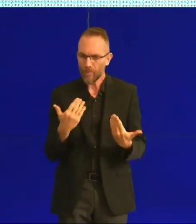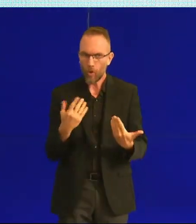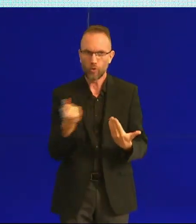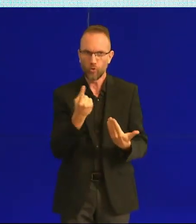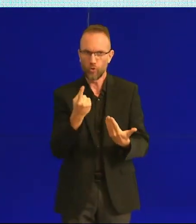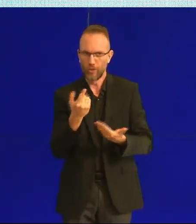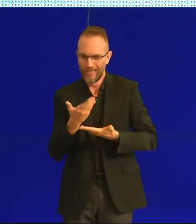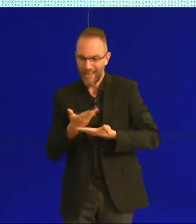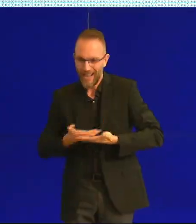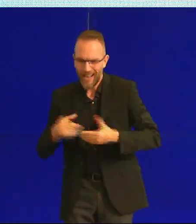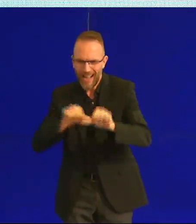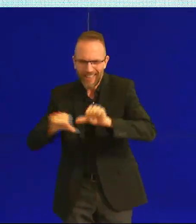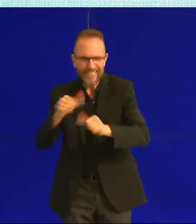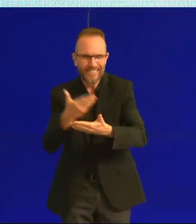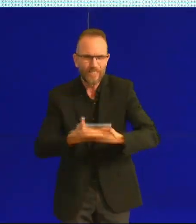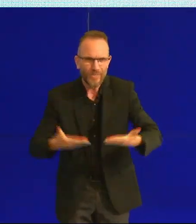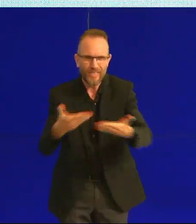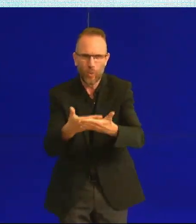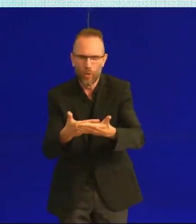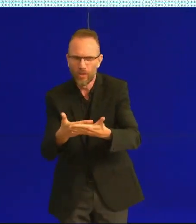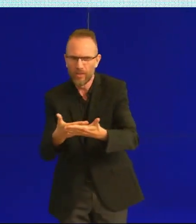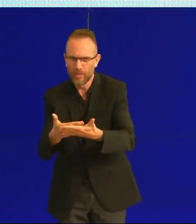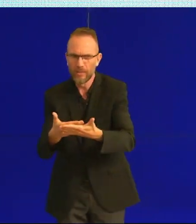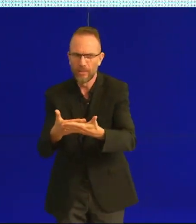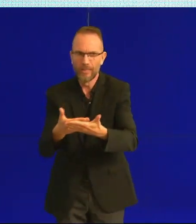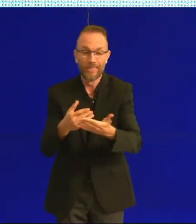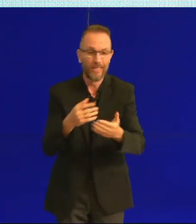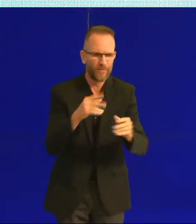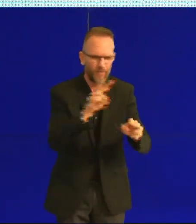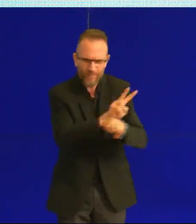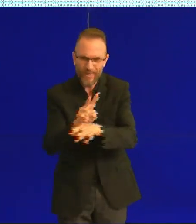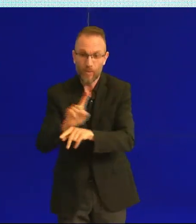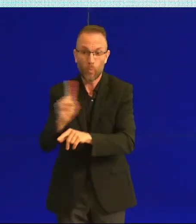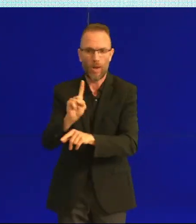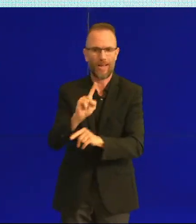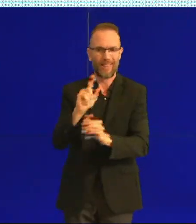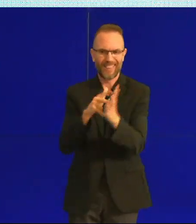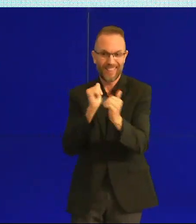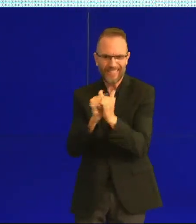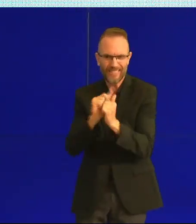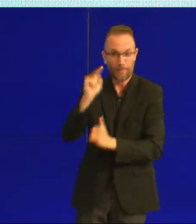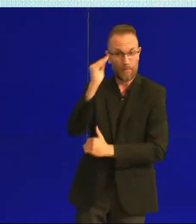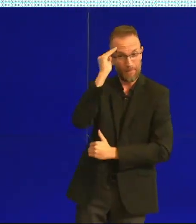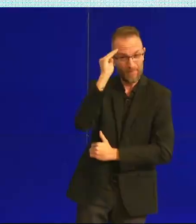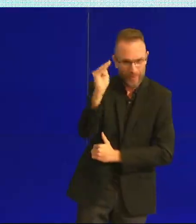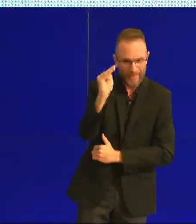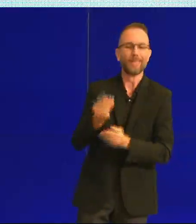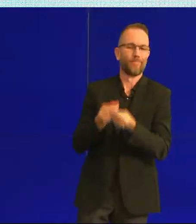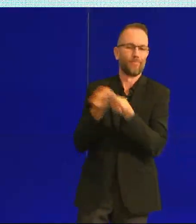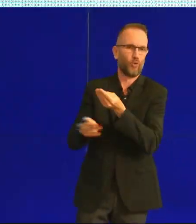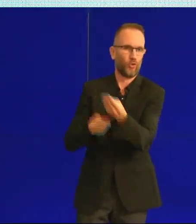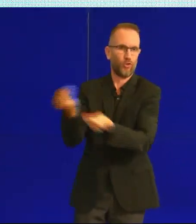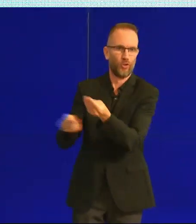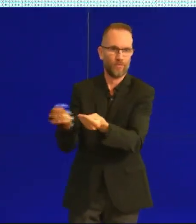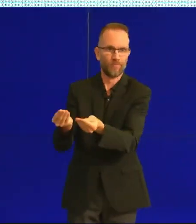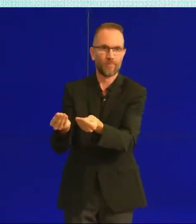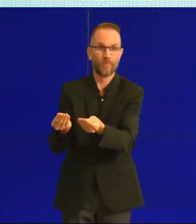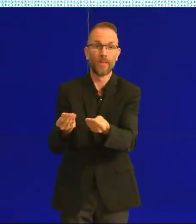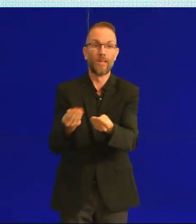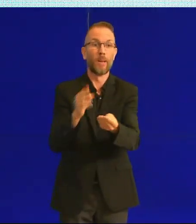priorité de ce type de test car du jour au lendemain 11 millions de personnes ne pourront pas être testé c'est une réalité que tout le monde